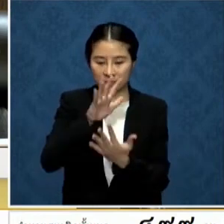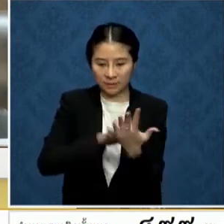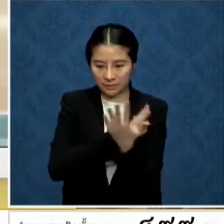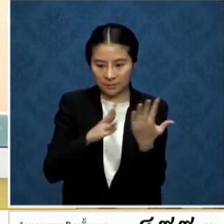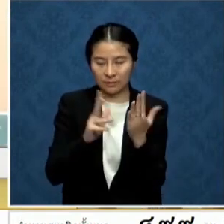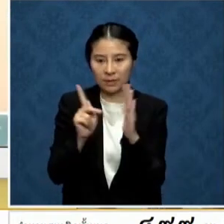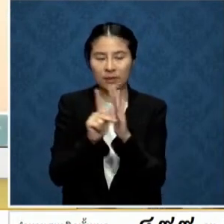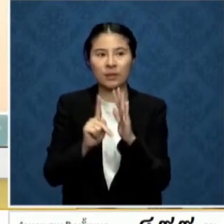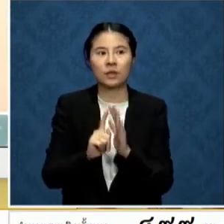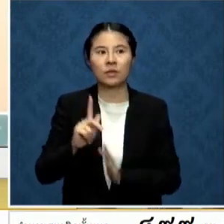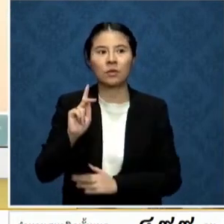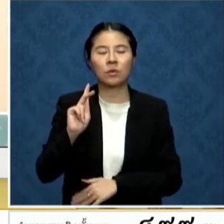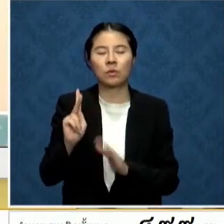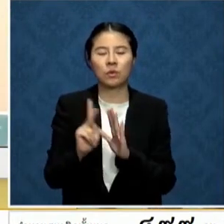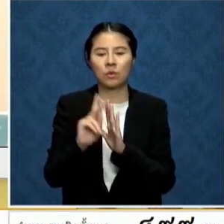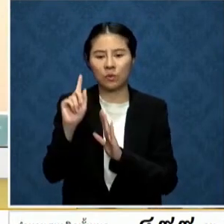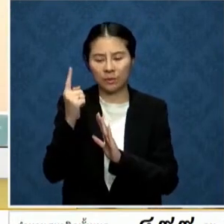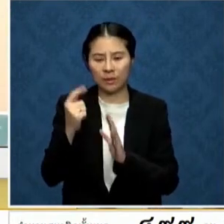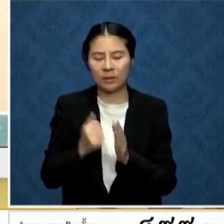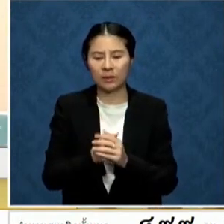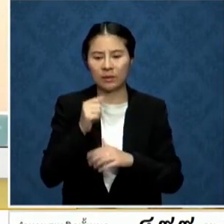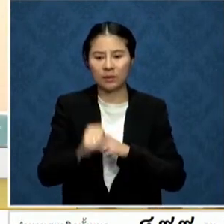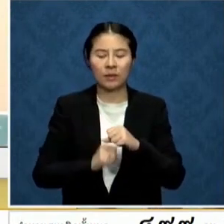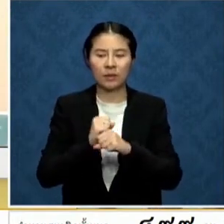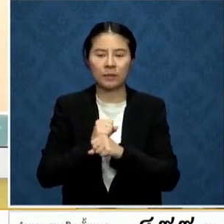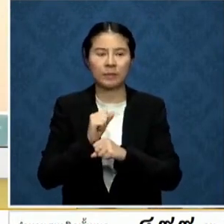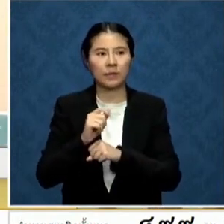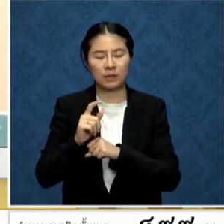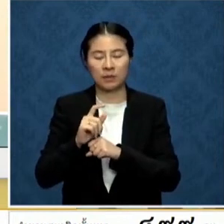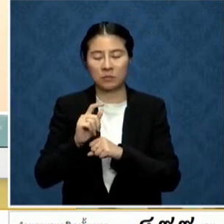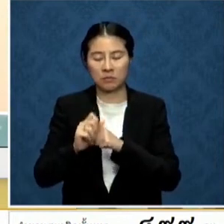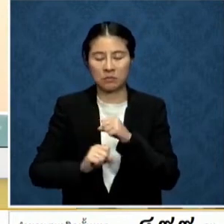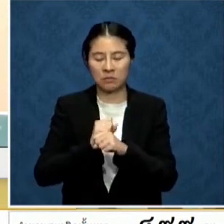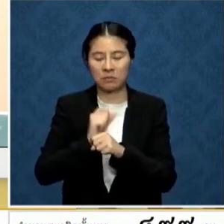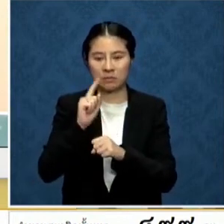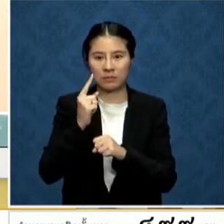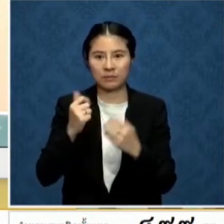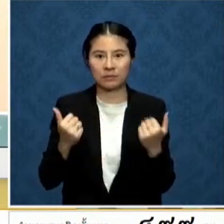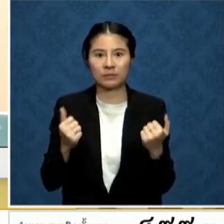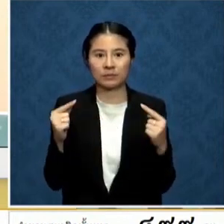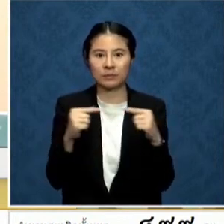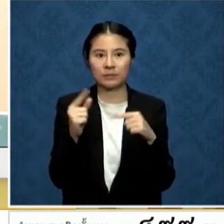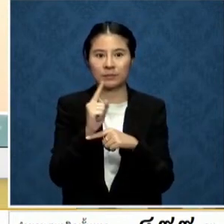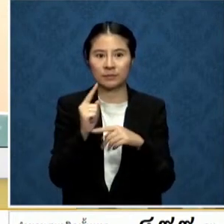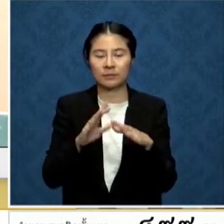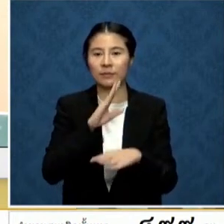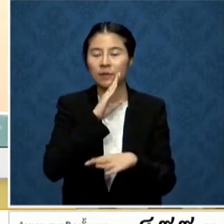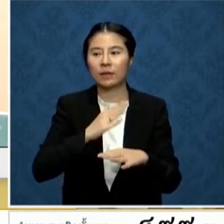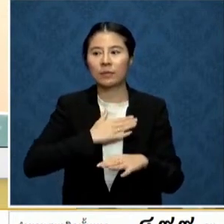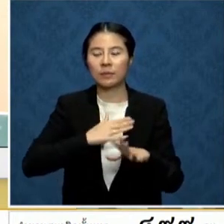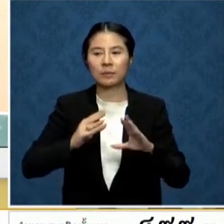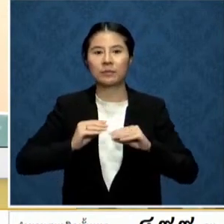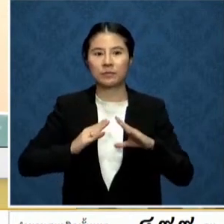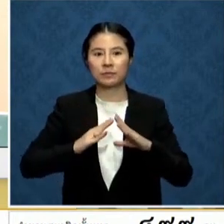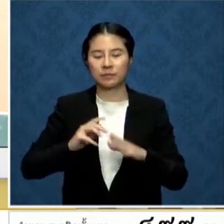สภาราษฎรฉบับที่พอจุดๆๆท่านประธานครับถ้าเกิดผมไม่เห็นด้วยเนี่ยคำว่า